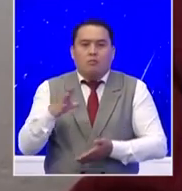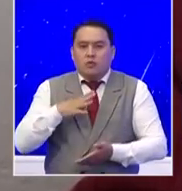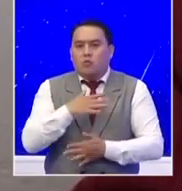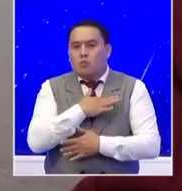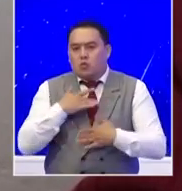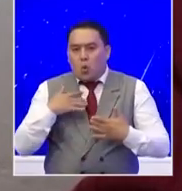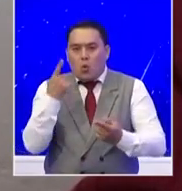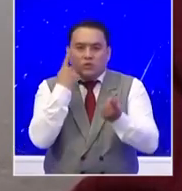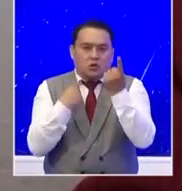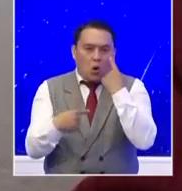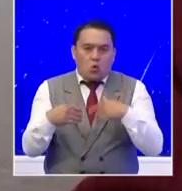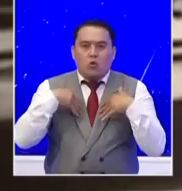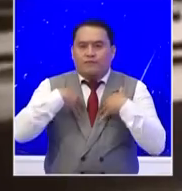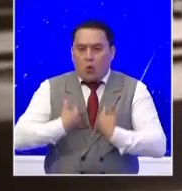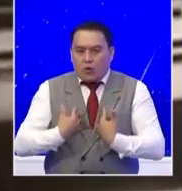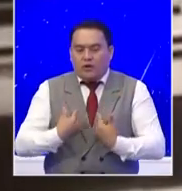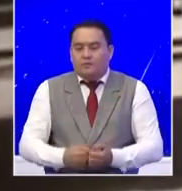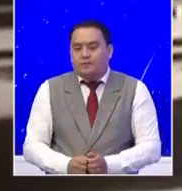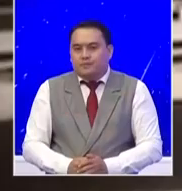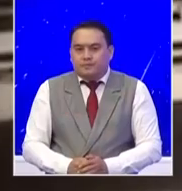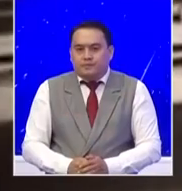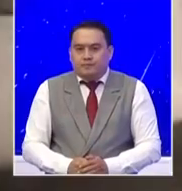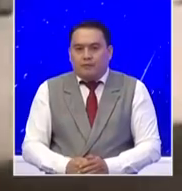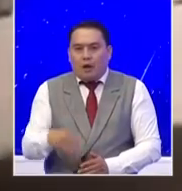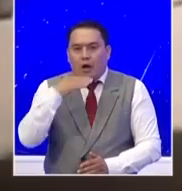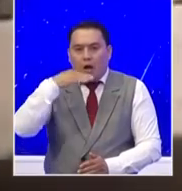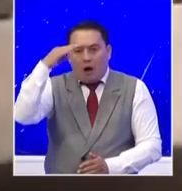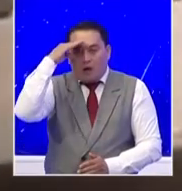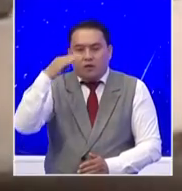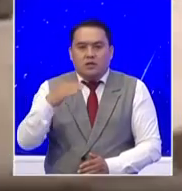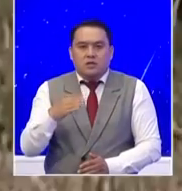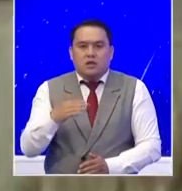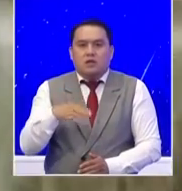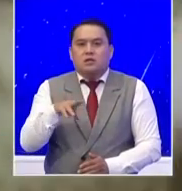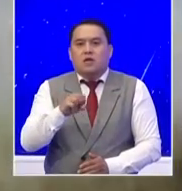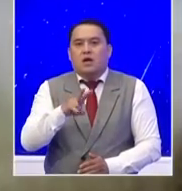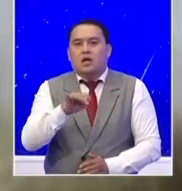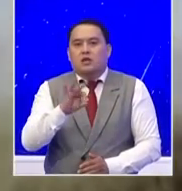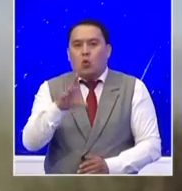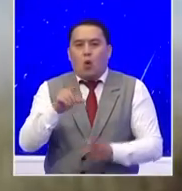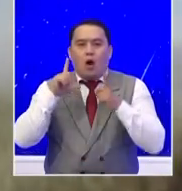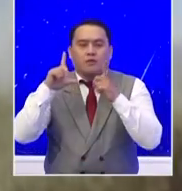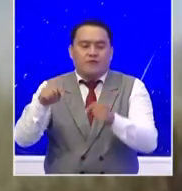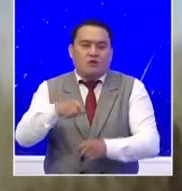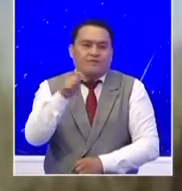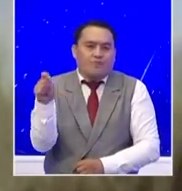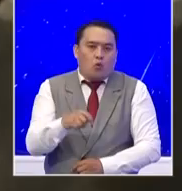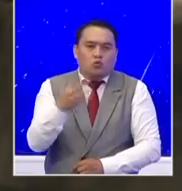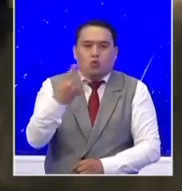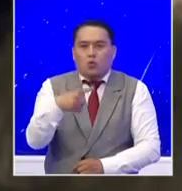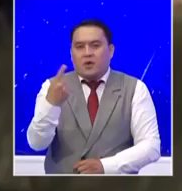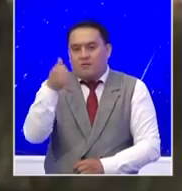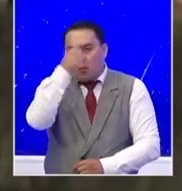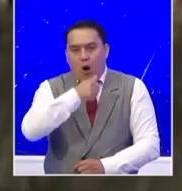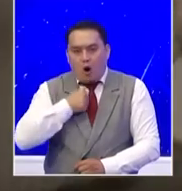много слез, горе. Отец Зои Стешенко, Дмитрий Царенко, отправился на фронт в 1941